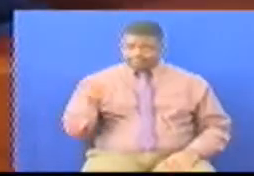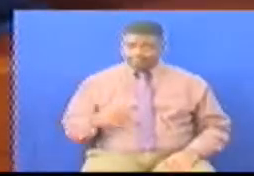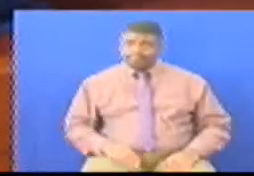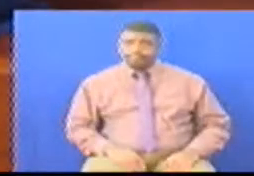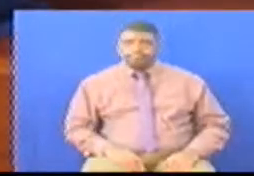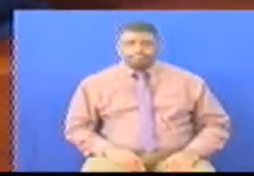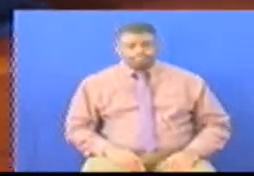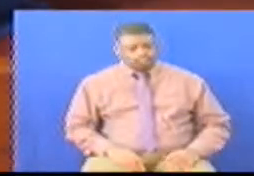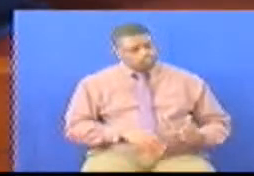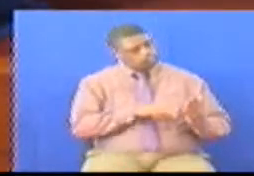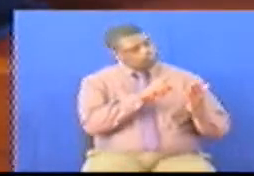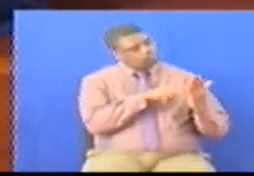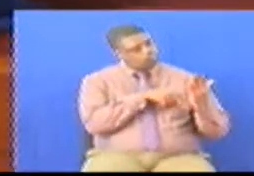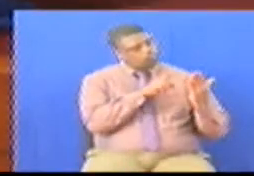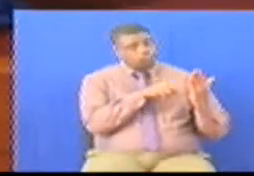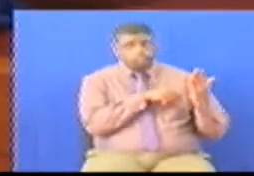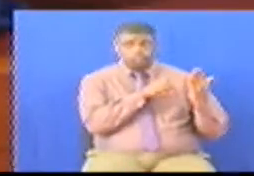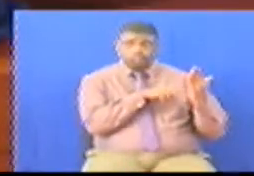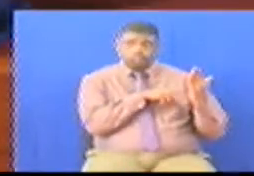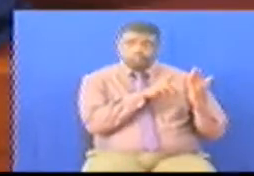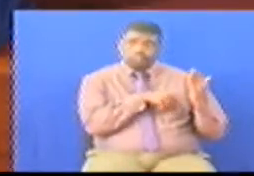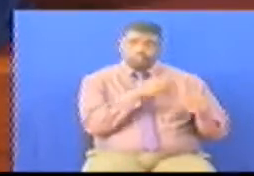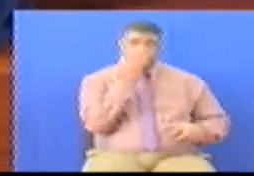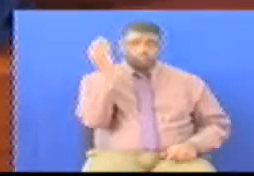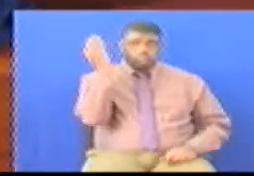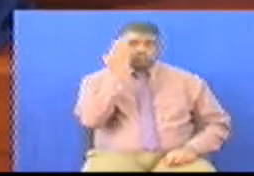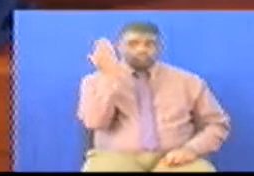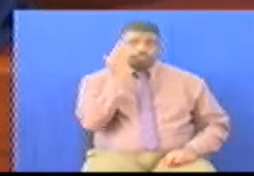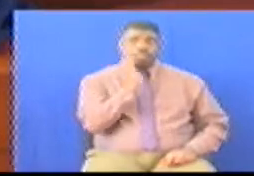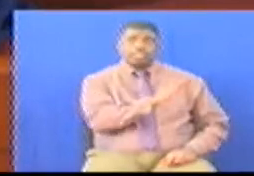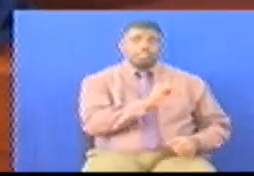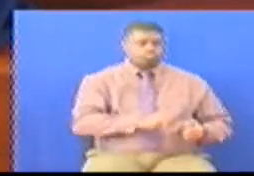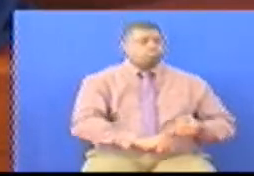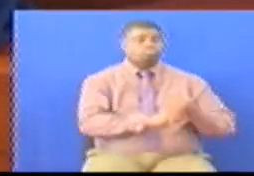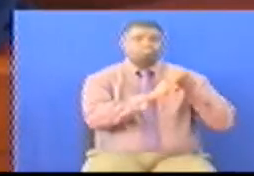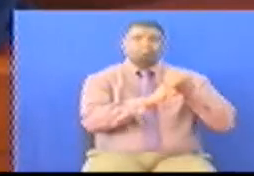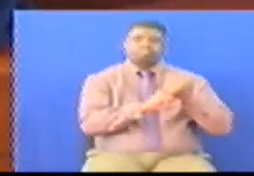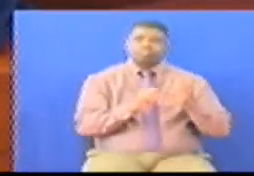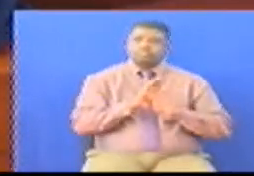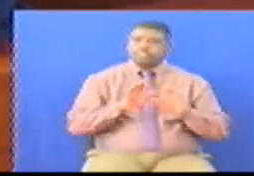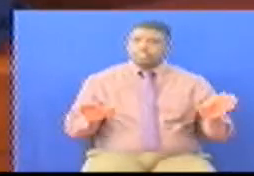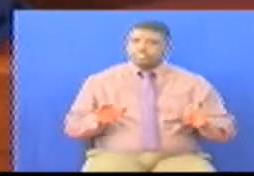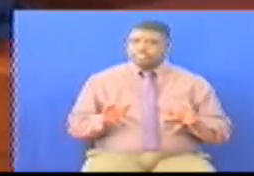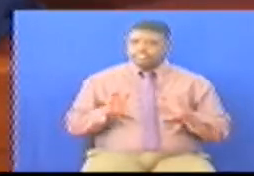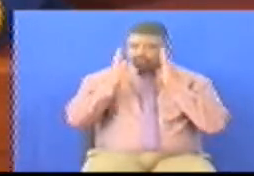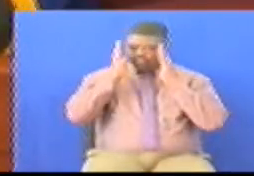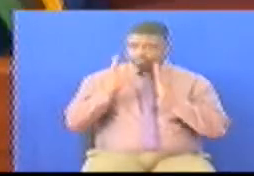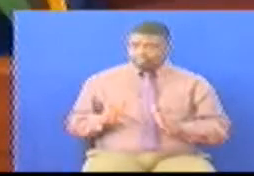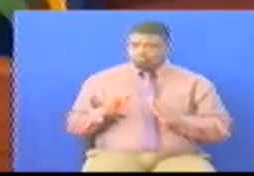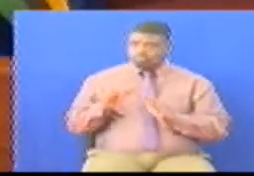kwa kusoma hotuba yako, na hotuba yako imeungwa mkono na waheshimiwa wabunge.